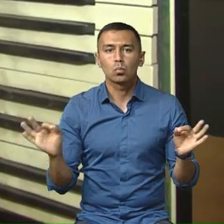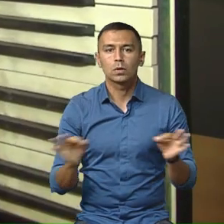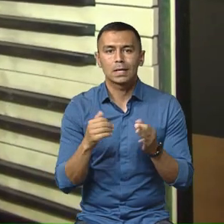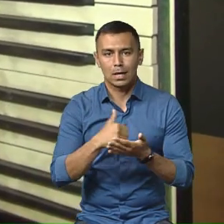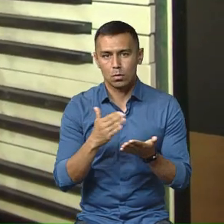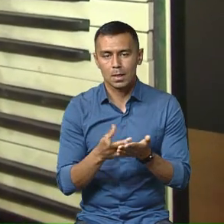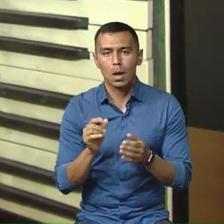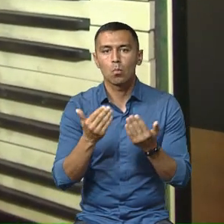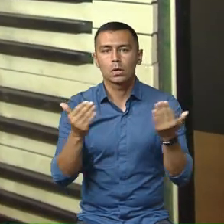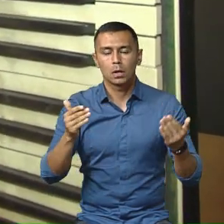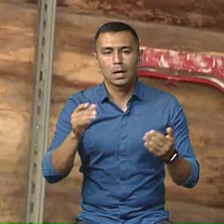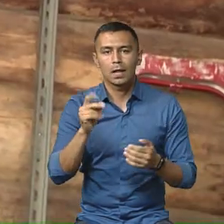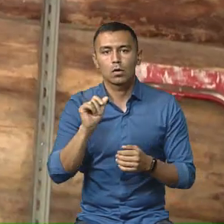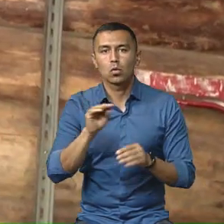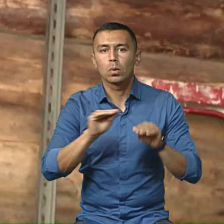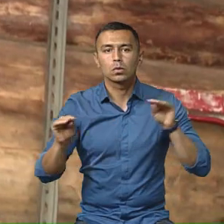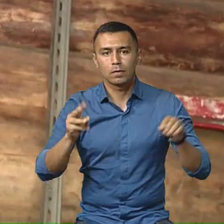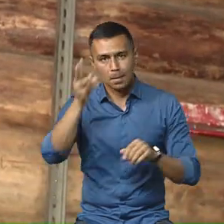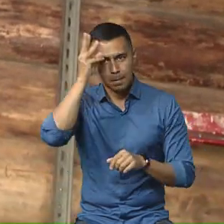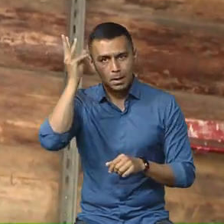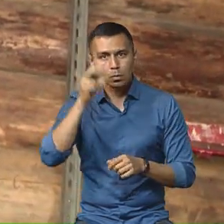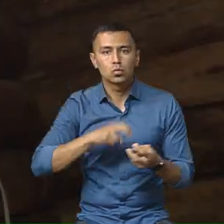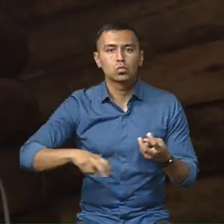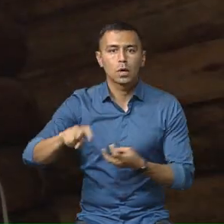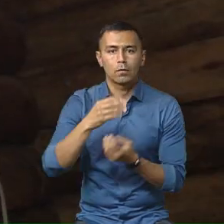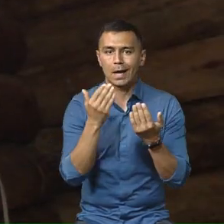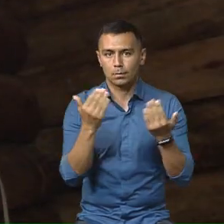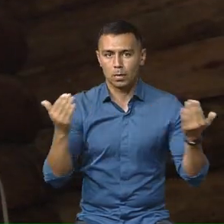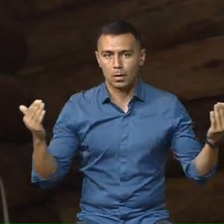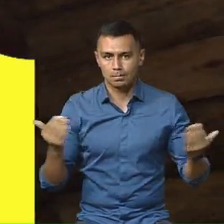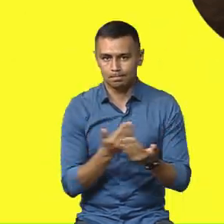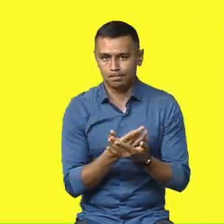інструменти. Для музею Криївки, що облаштовують у Хмельницькому, шукають експонати.